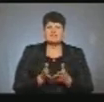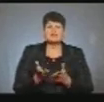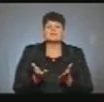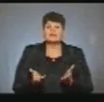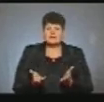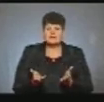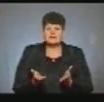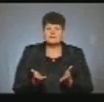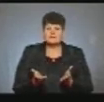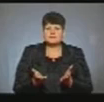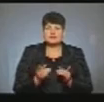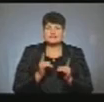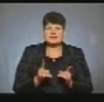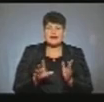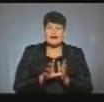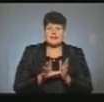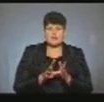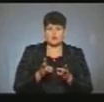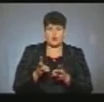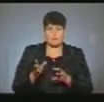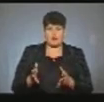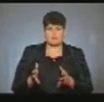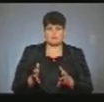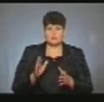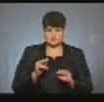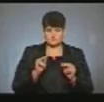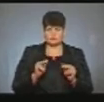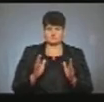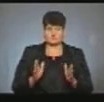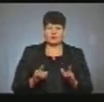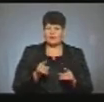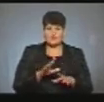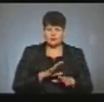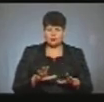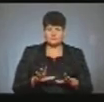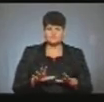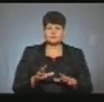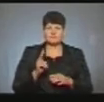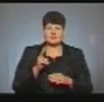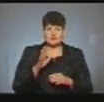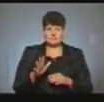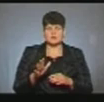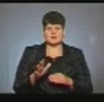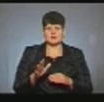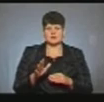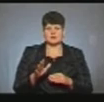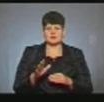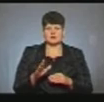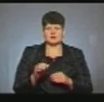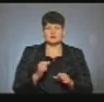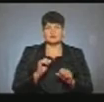Тільки електроопалення. Ну, будемо так, реалістами. Ви ж не будете у квартирі на третьому поверсі палити дровами,